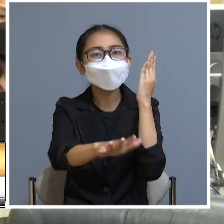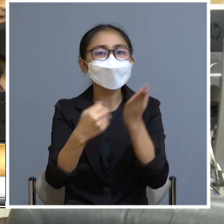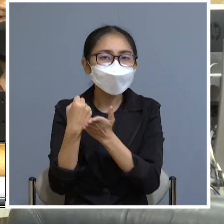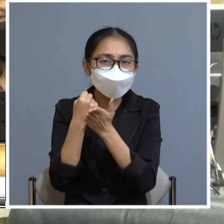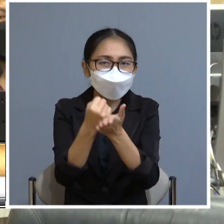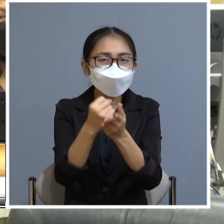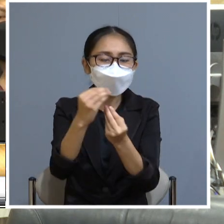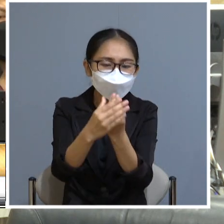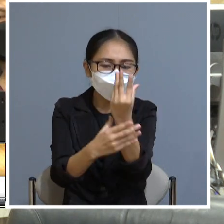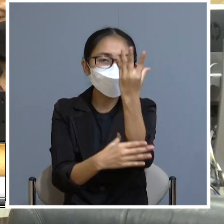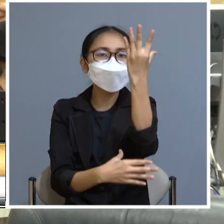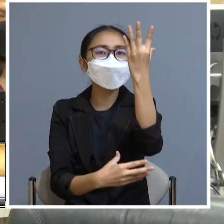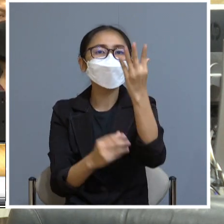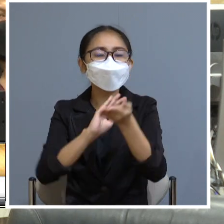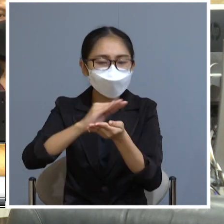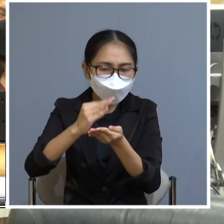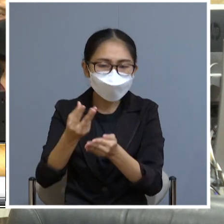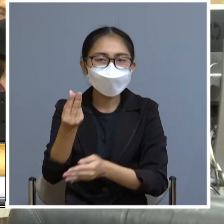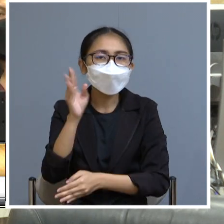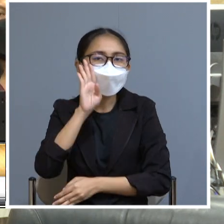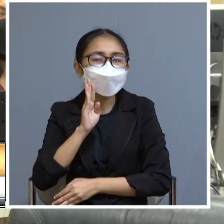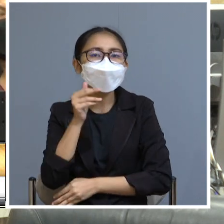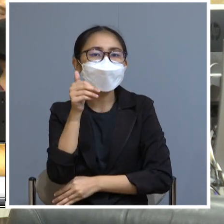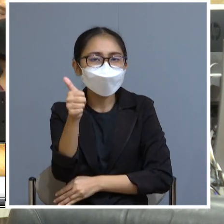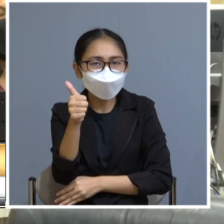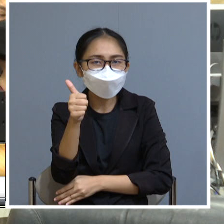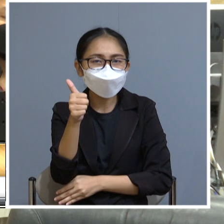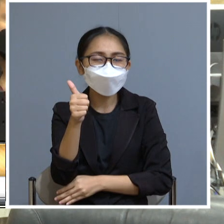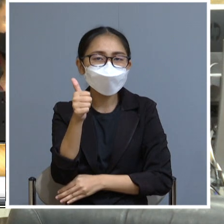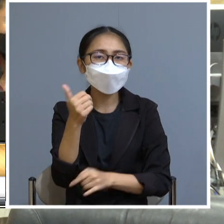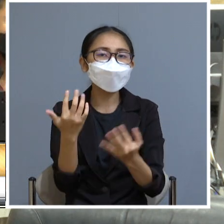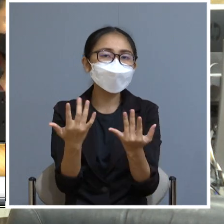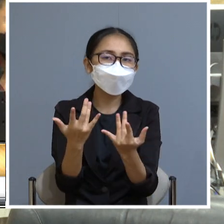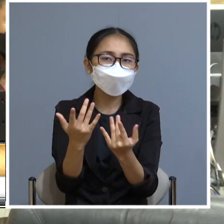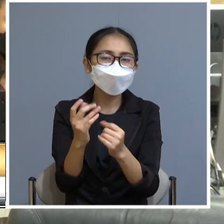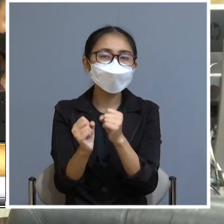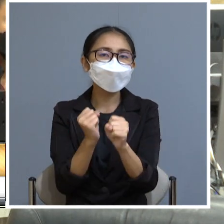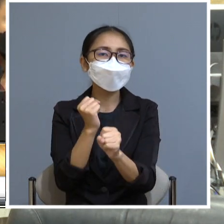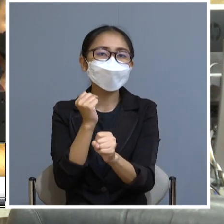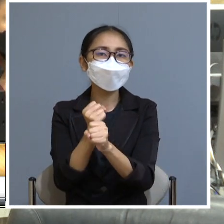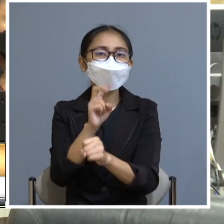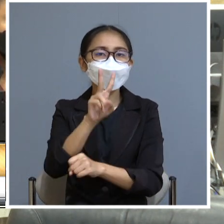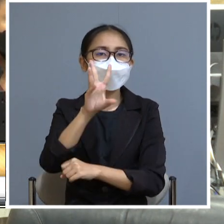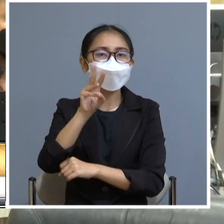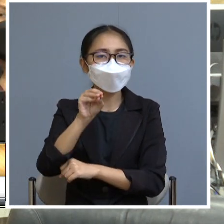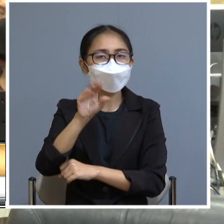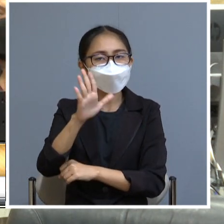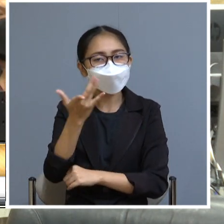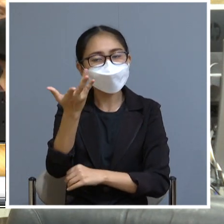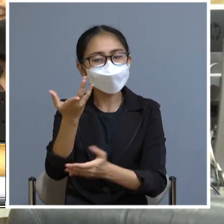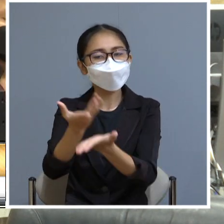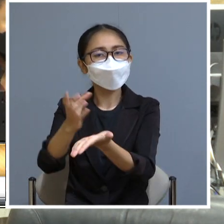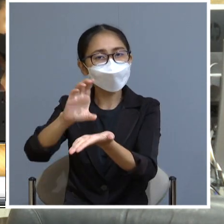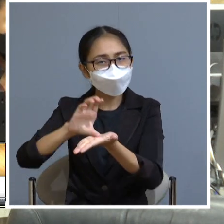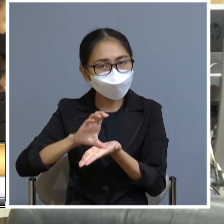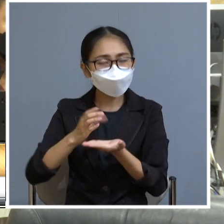ายื่ฟลระยเวลาไปถึงการที่จะได้รับงปมาณปีงบกลางปี 2565 ก็ดีหรอม